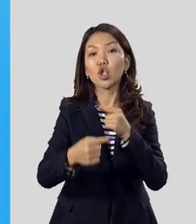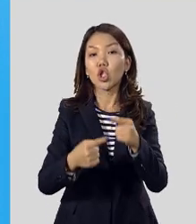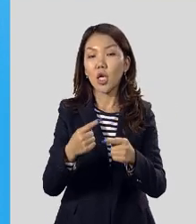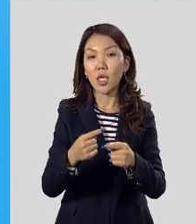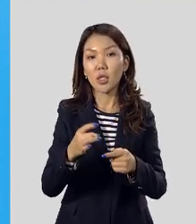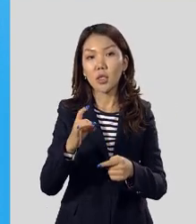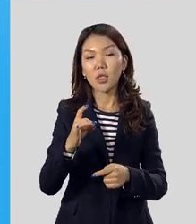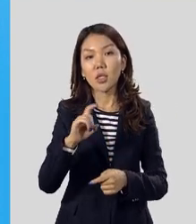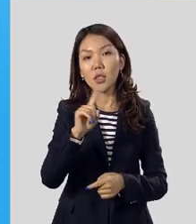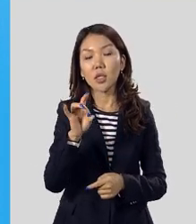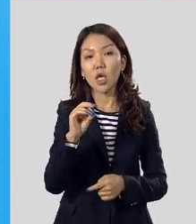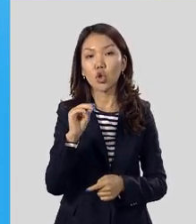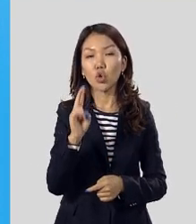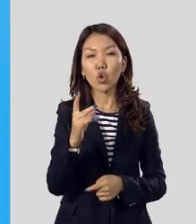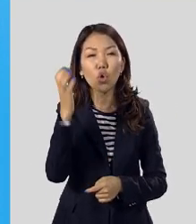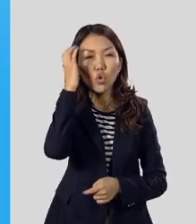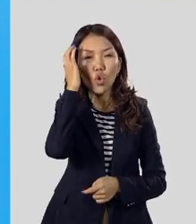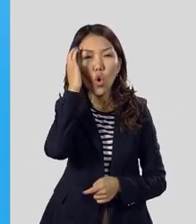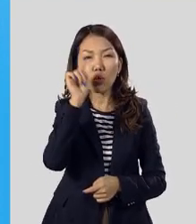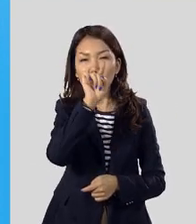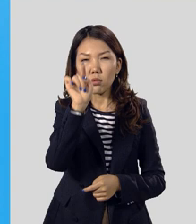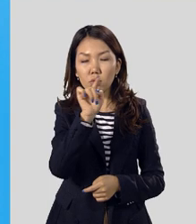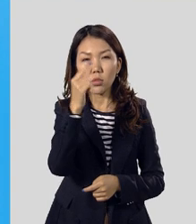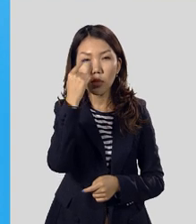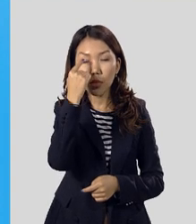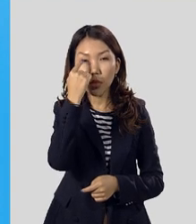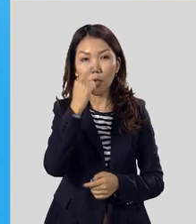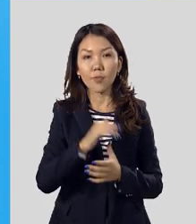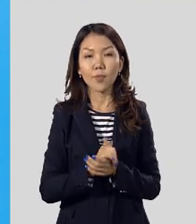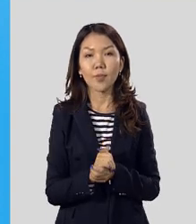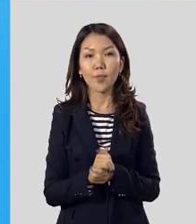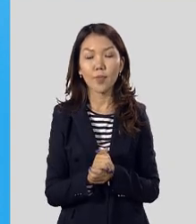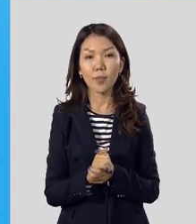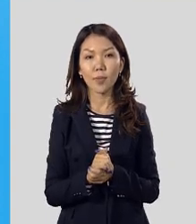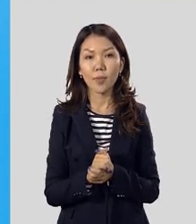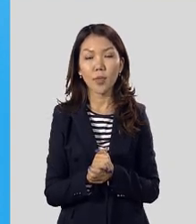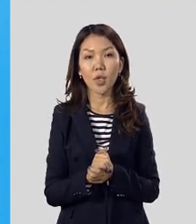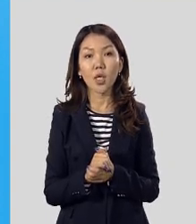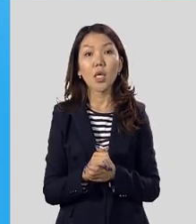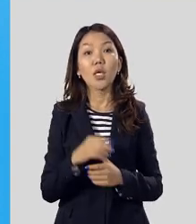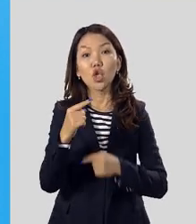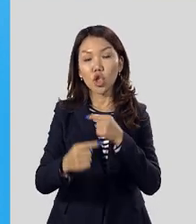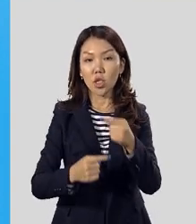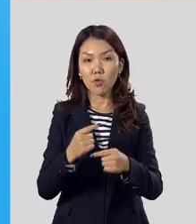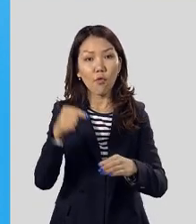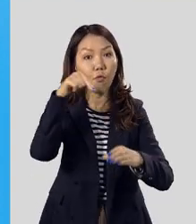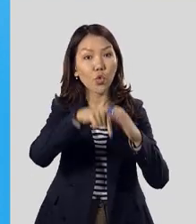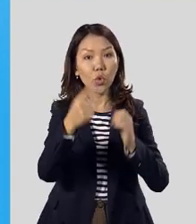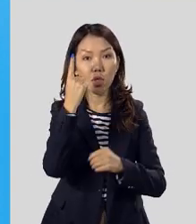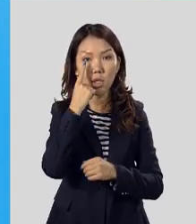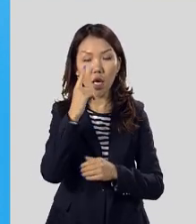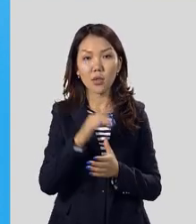черный кружок, который находится в центре радужной оболочки. Именно через него внутрь